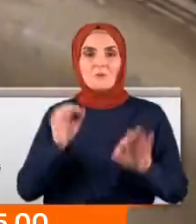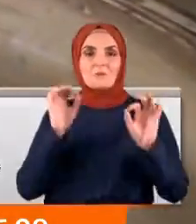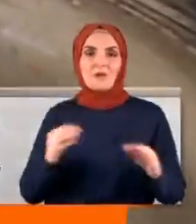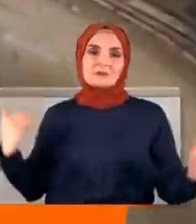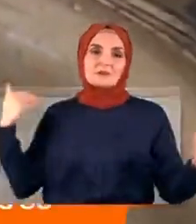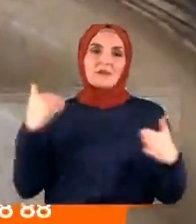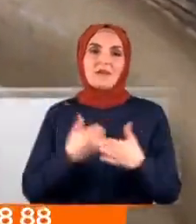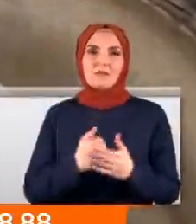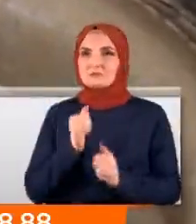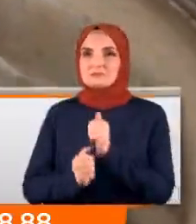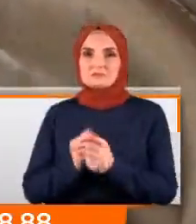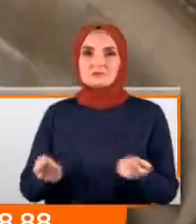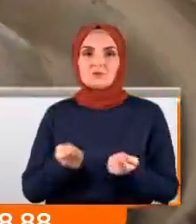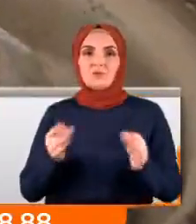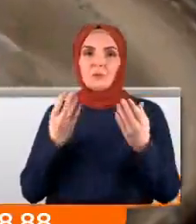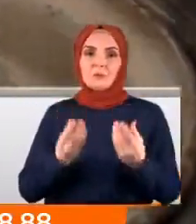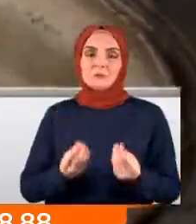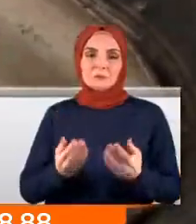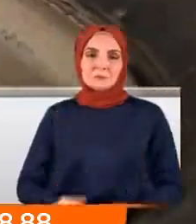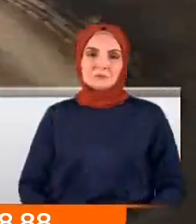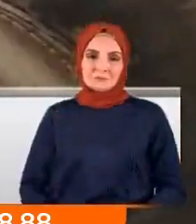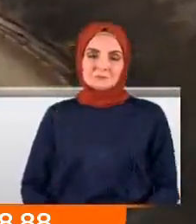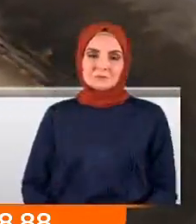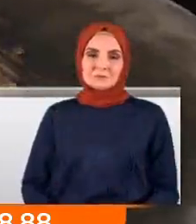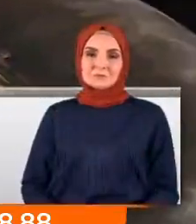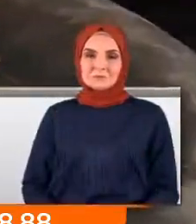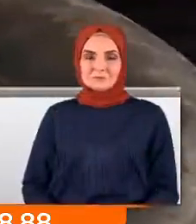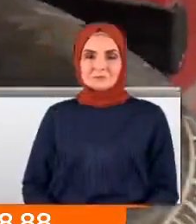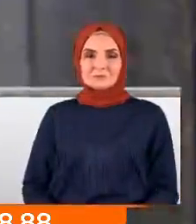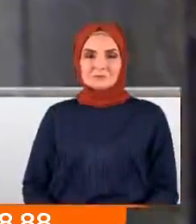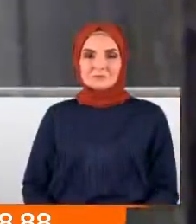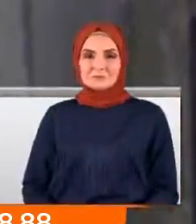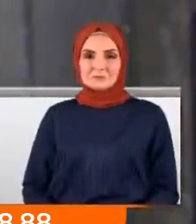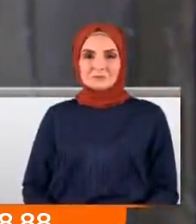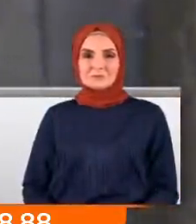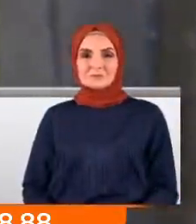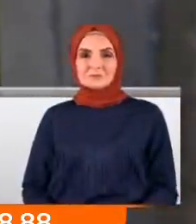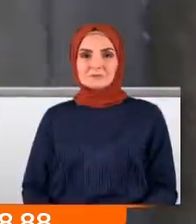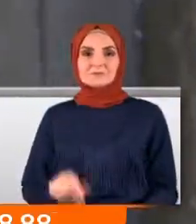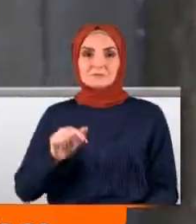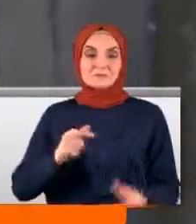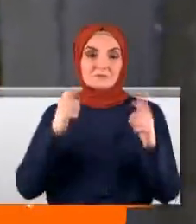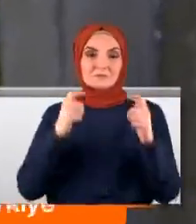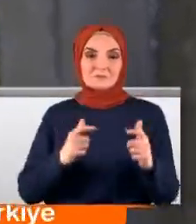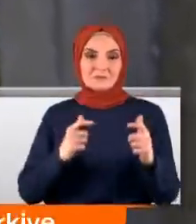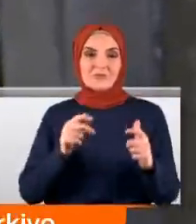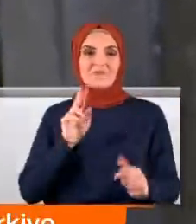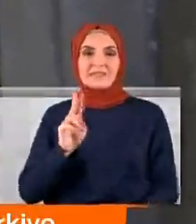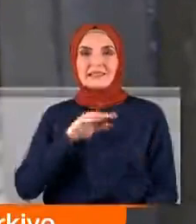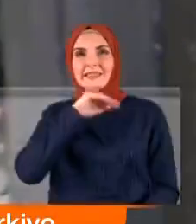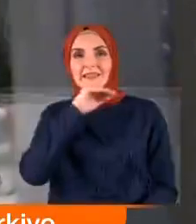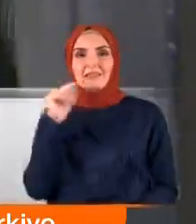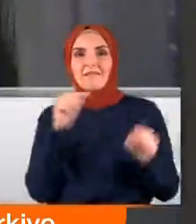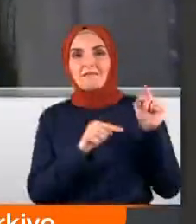Bekole. Çocuk oyuncağı çok kolay. Hindi. Vallahi. Çocuk oyuncağı ama. Çocuk oyuncağı hindi. Sandıklı'nın Vesile ninesi işini sevdiği